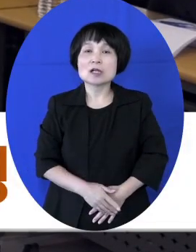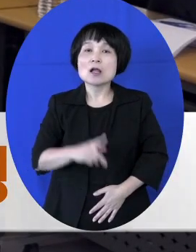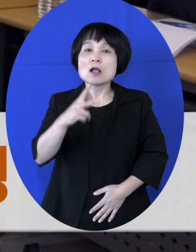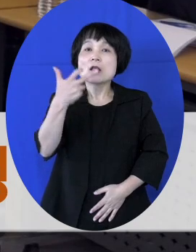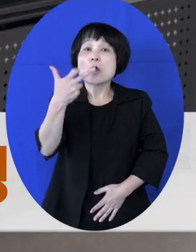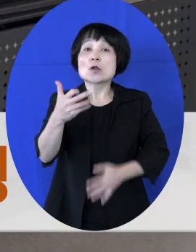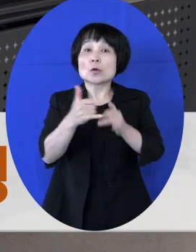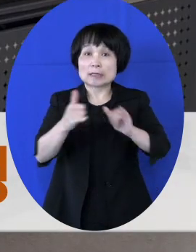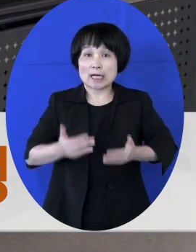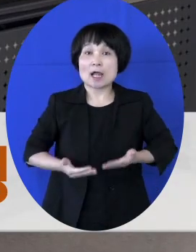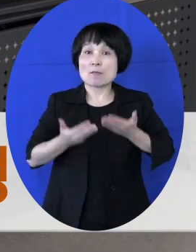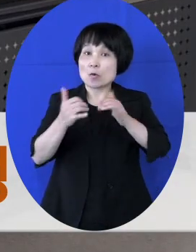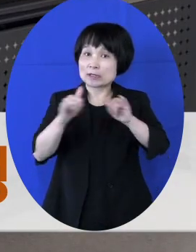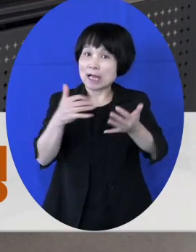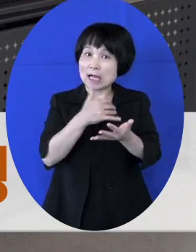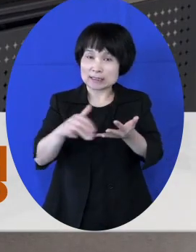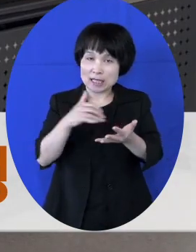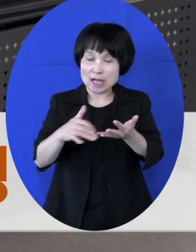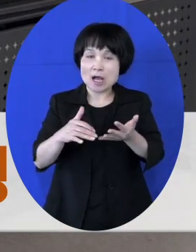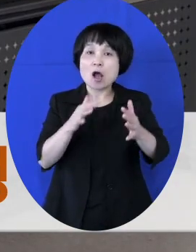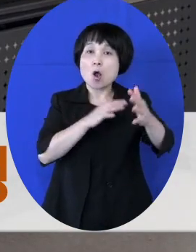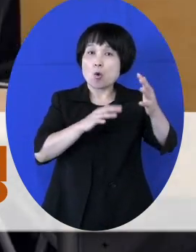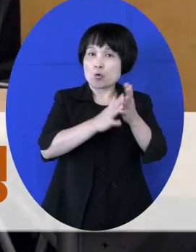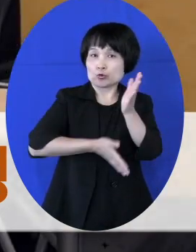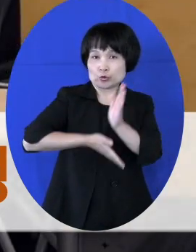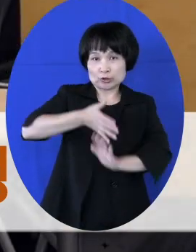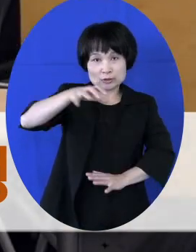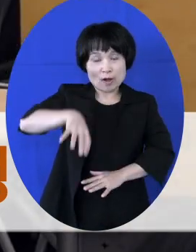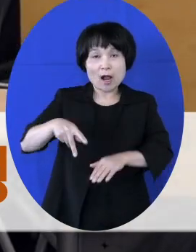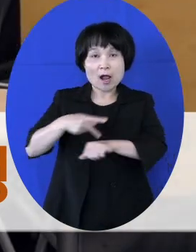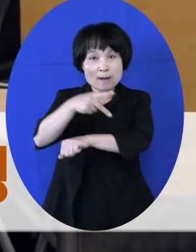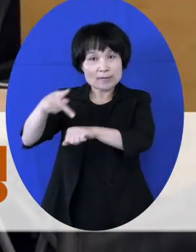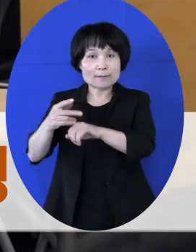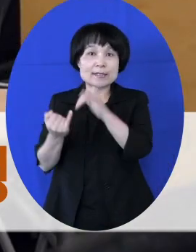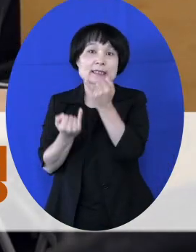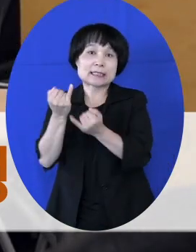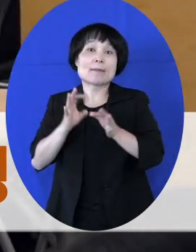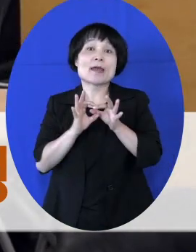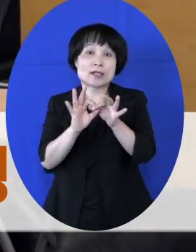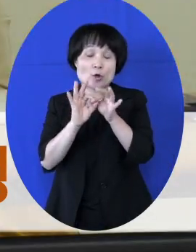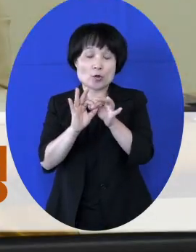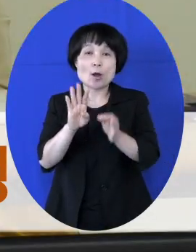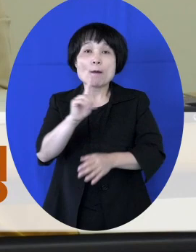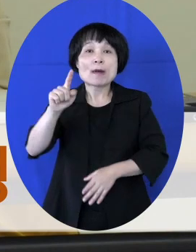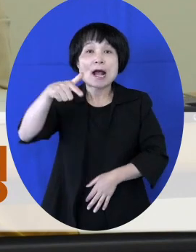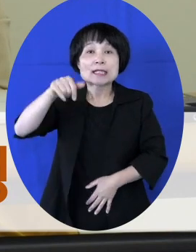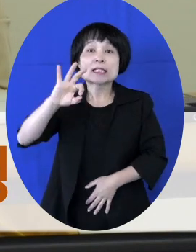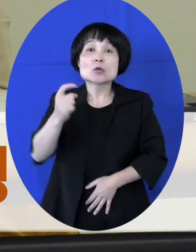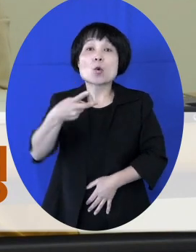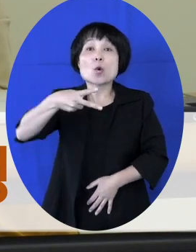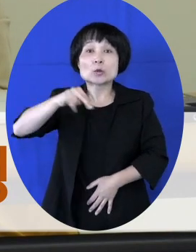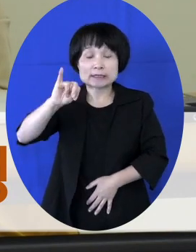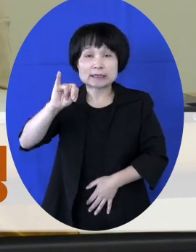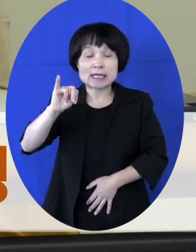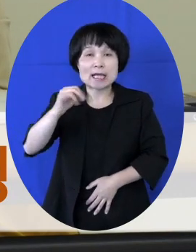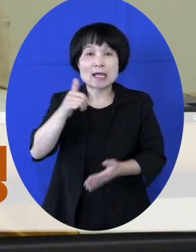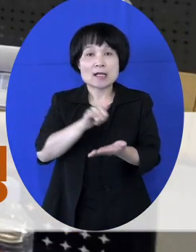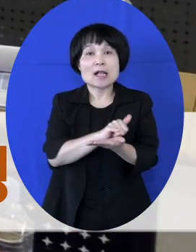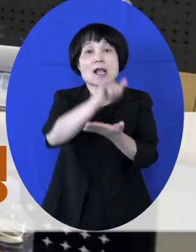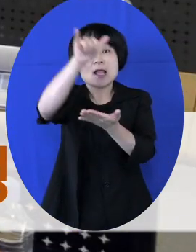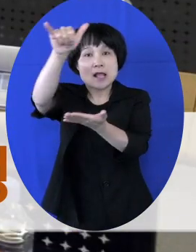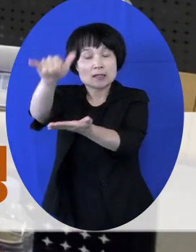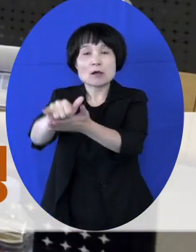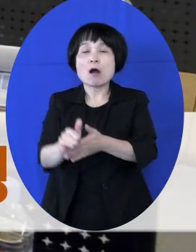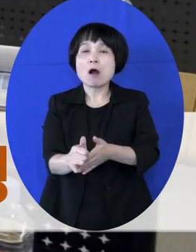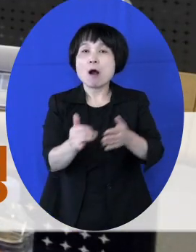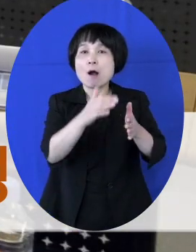17명의 자원봉사자들은 공주시와 자매결연도시인 필리핀 바기오시에서 주거 환경 개선과 임의용, 벽화